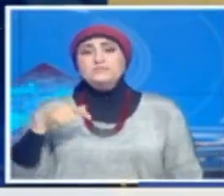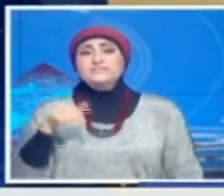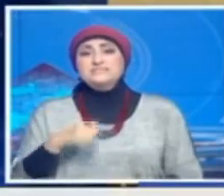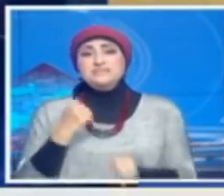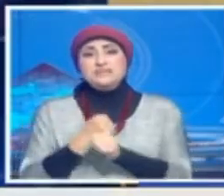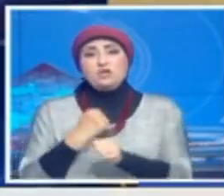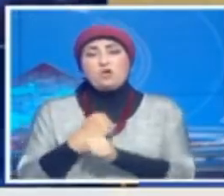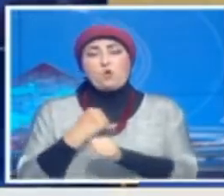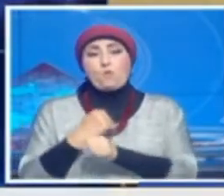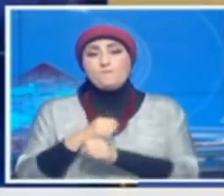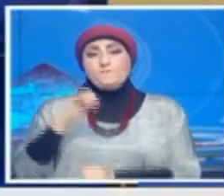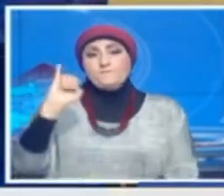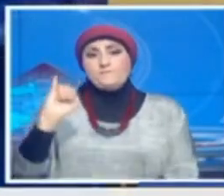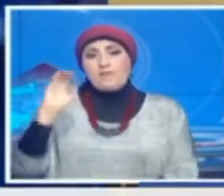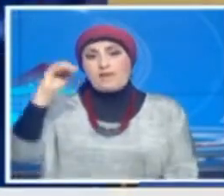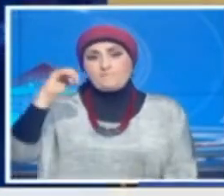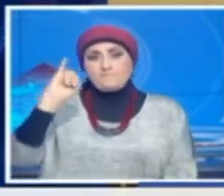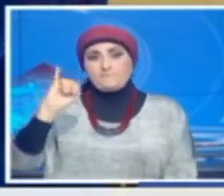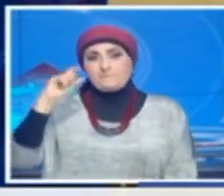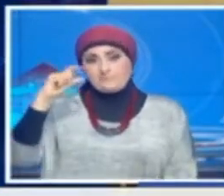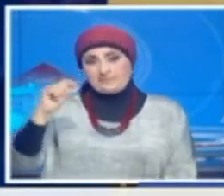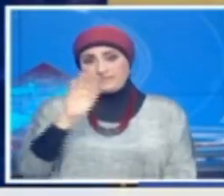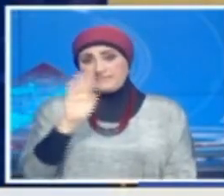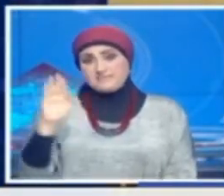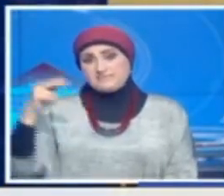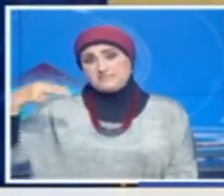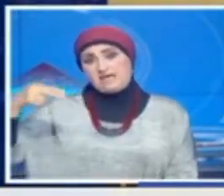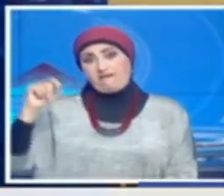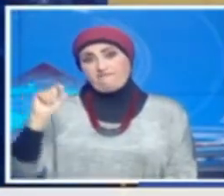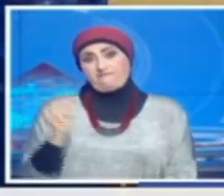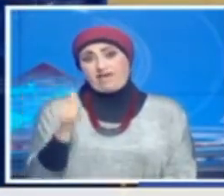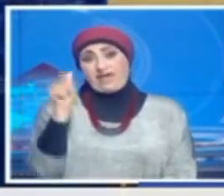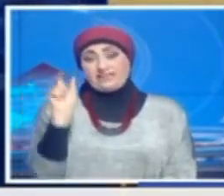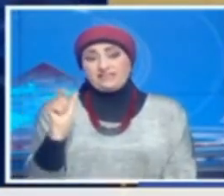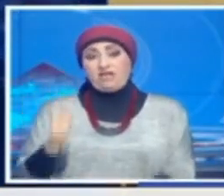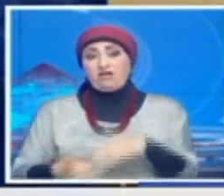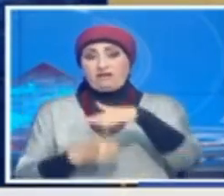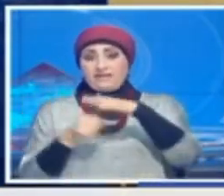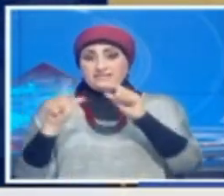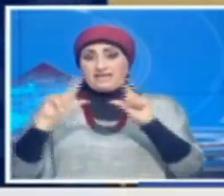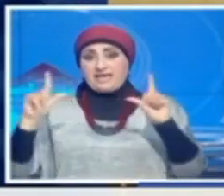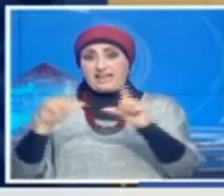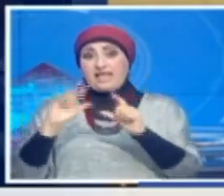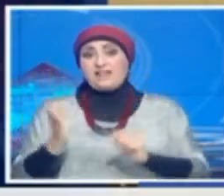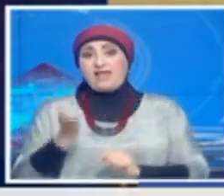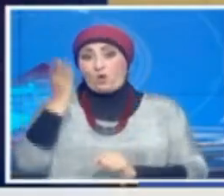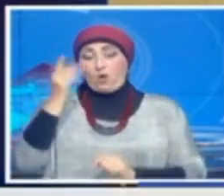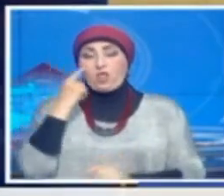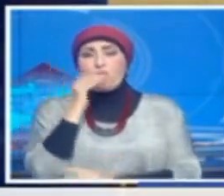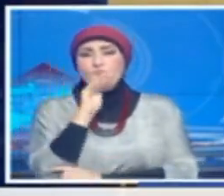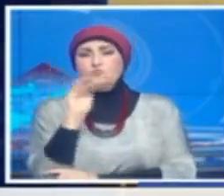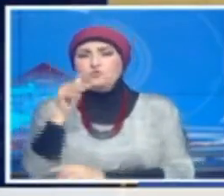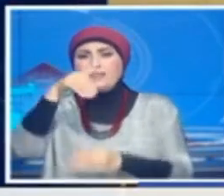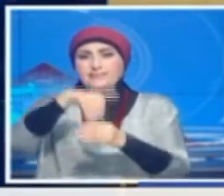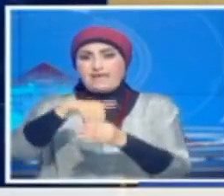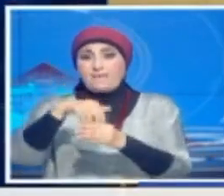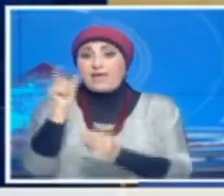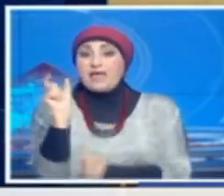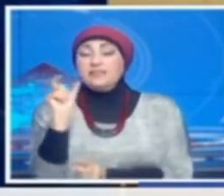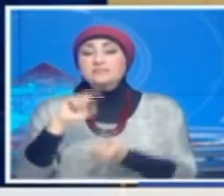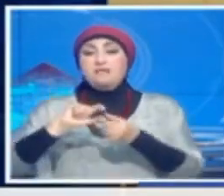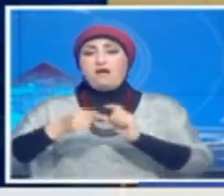من قطاعات الدولة. وقال وزير القوى العاملة محمد سعفان رئيس اللجنة العليا المشرفة على الانتخابات النقابية